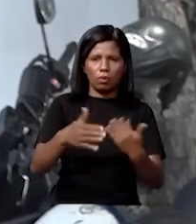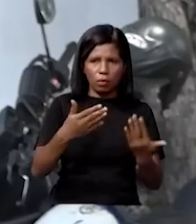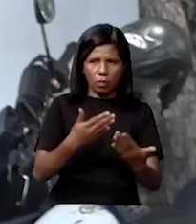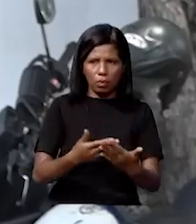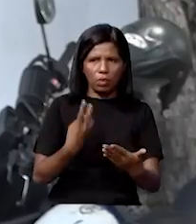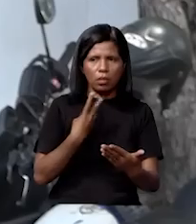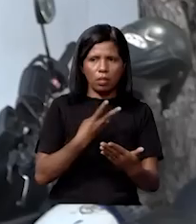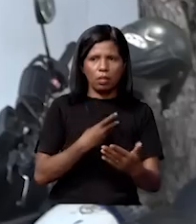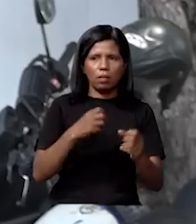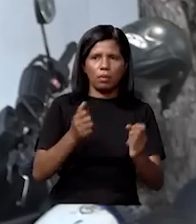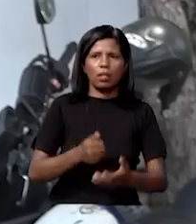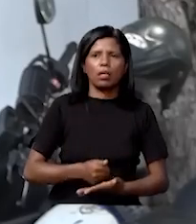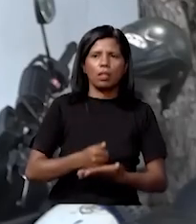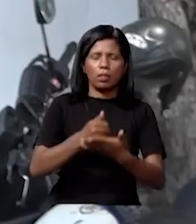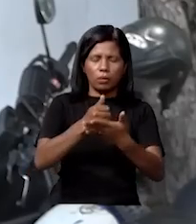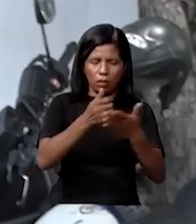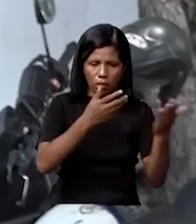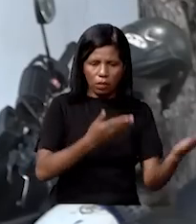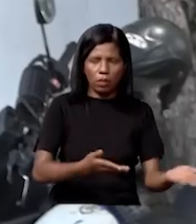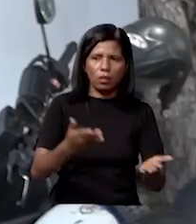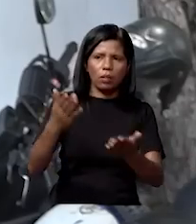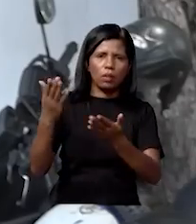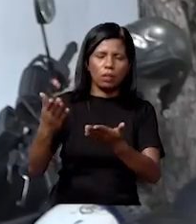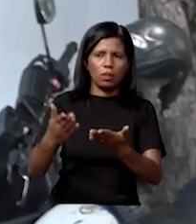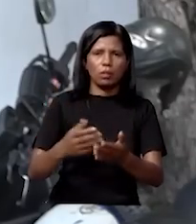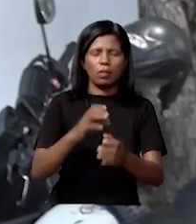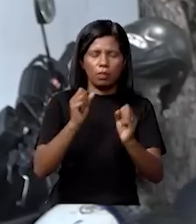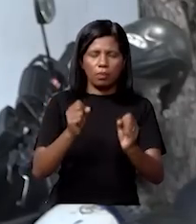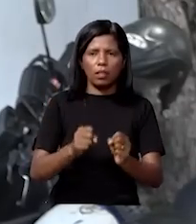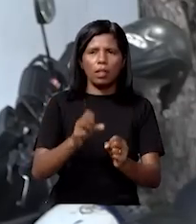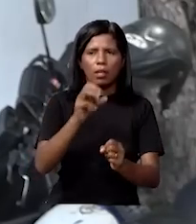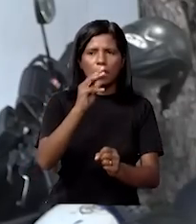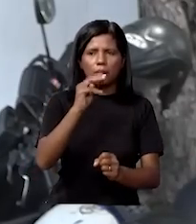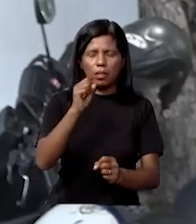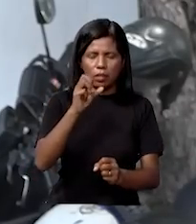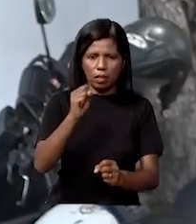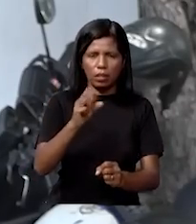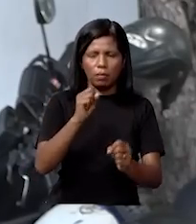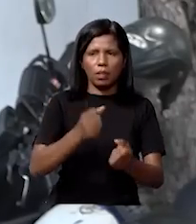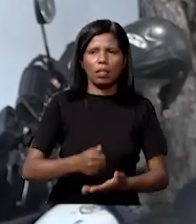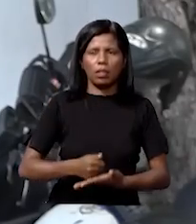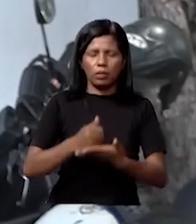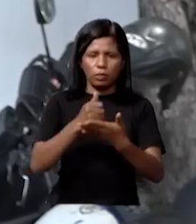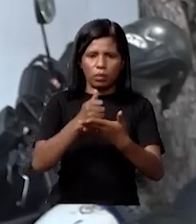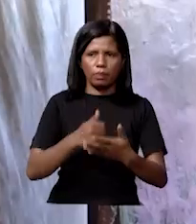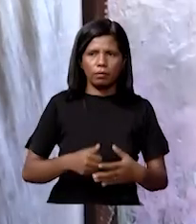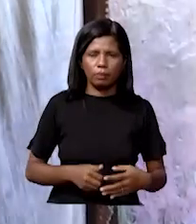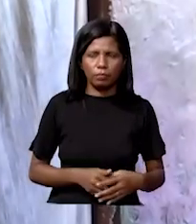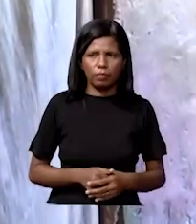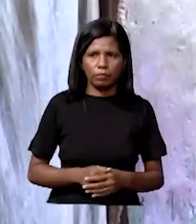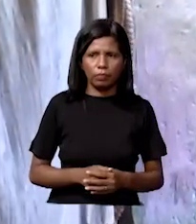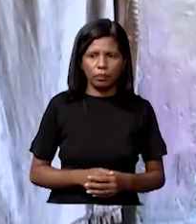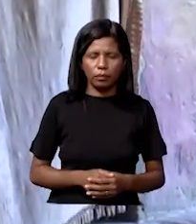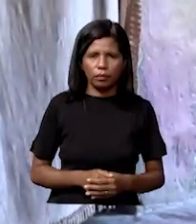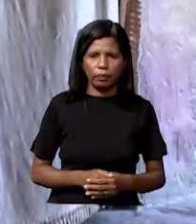ami autoridade bele apoio det doriba iya sosial mak bele hetan bolso estudo inan